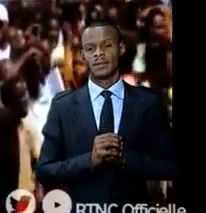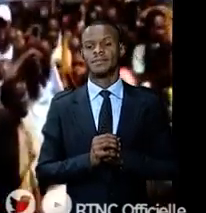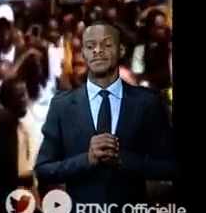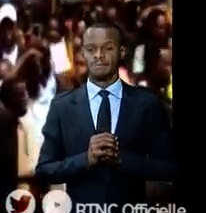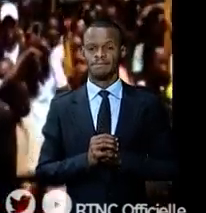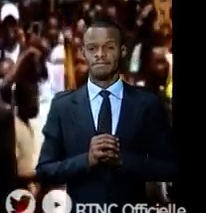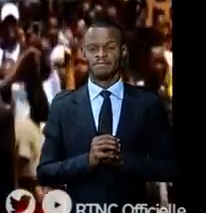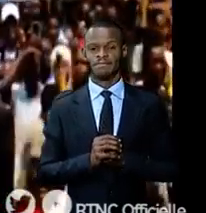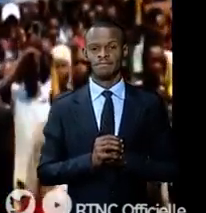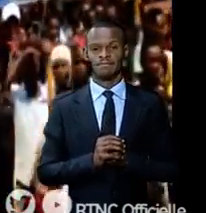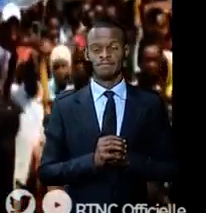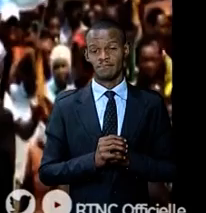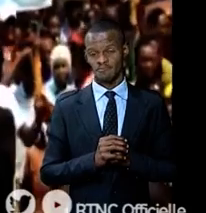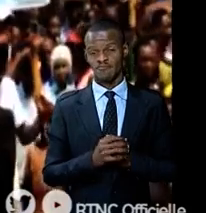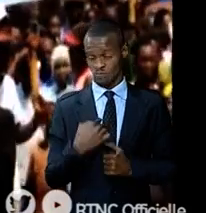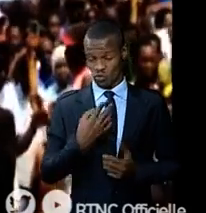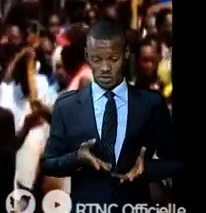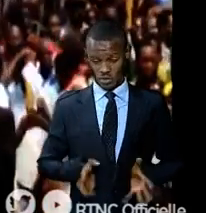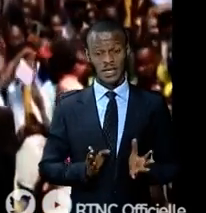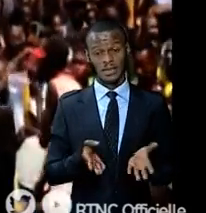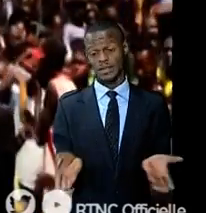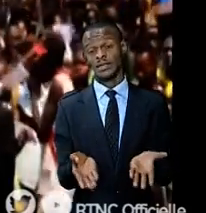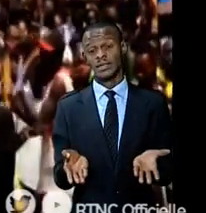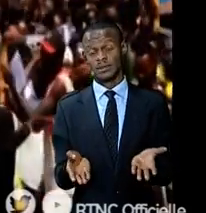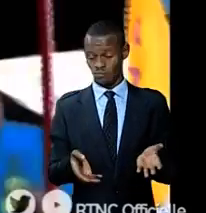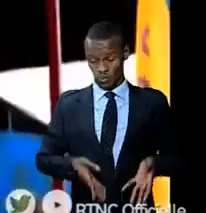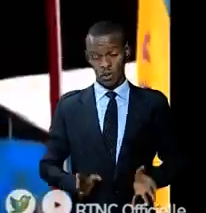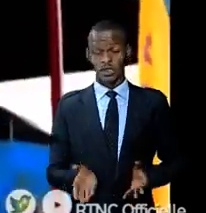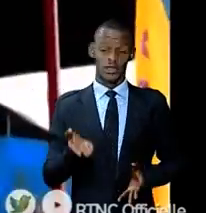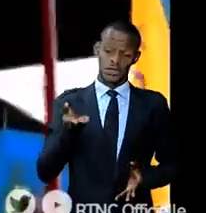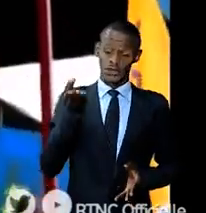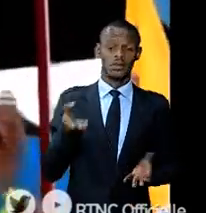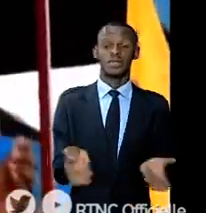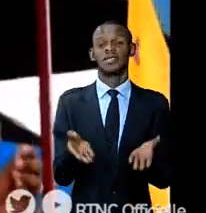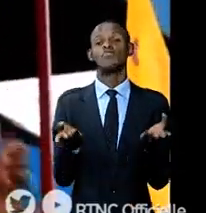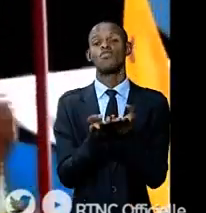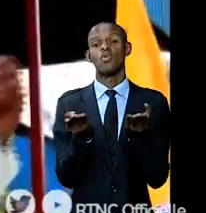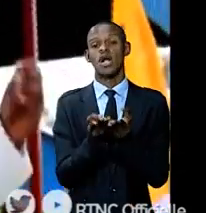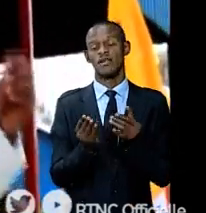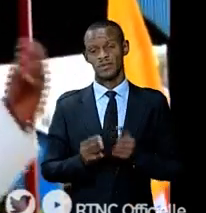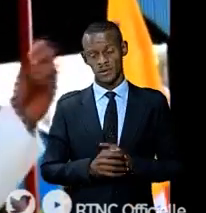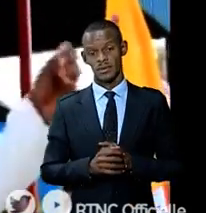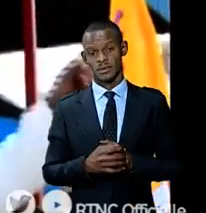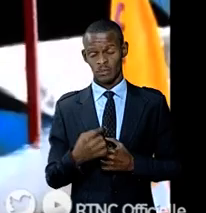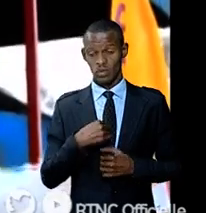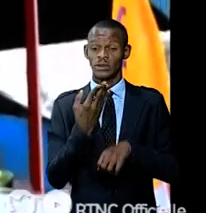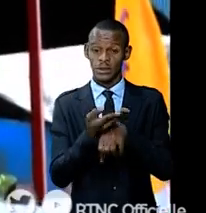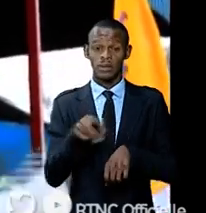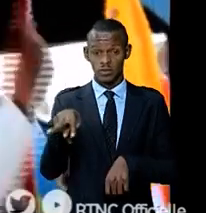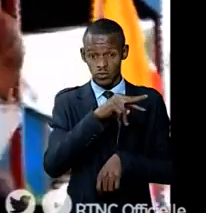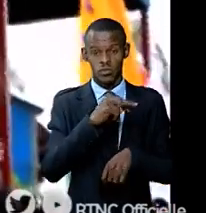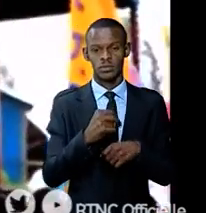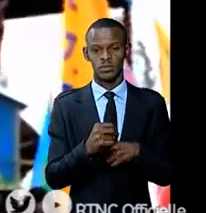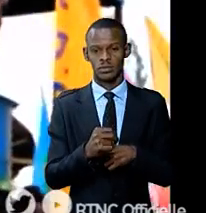Je suis né et grandi ici à Bukavu. Je viens vous demander